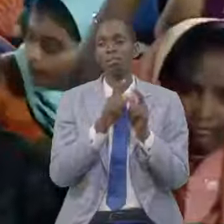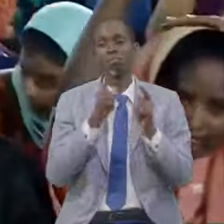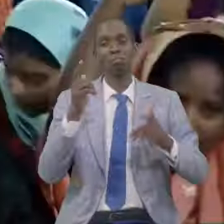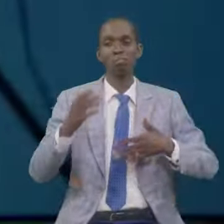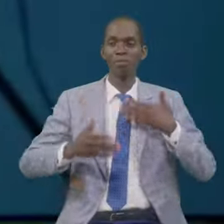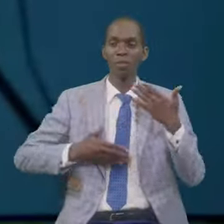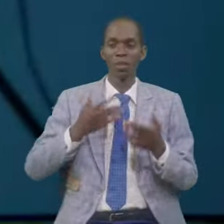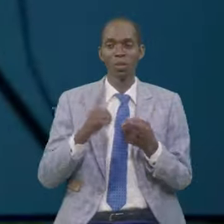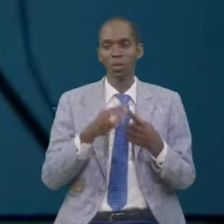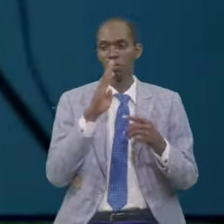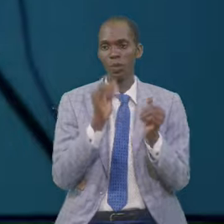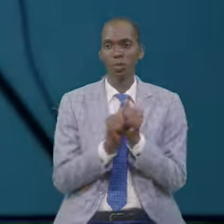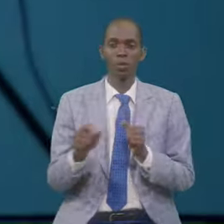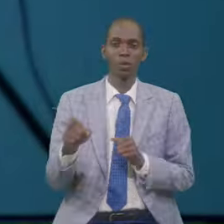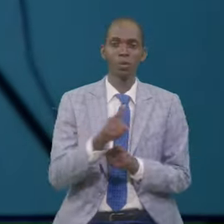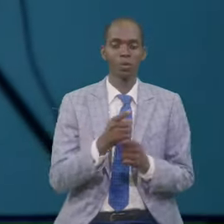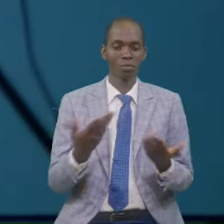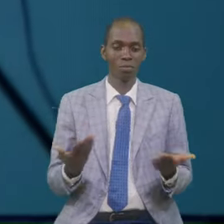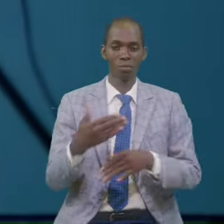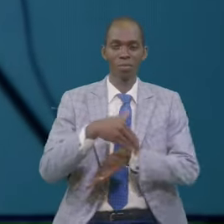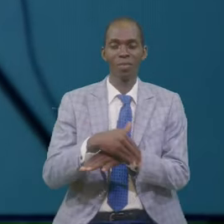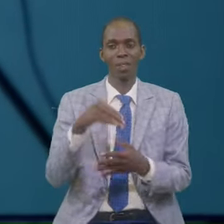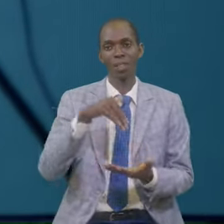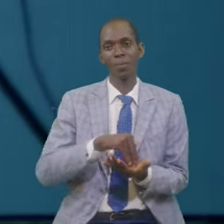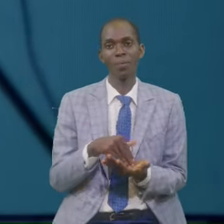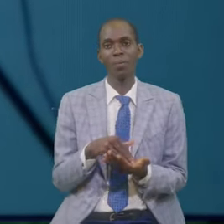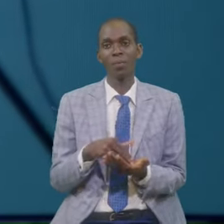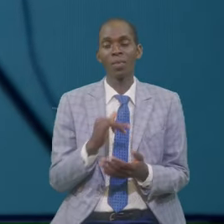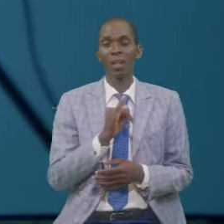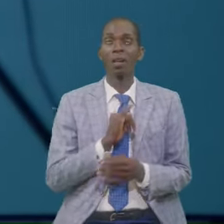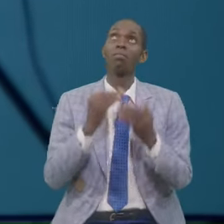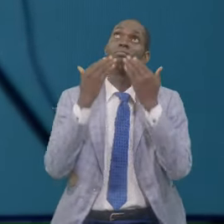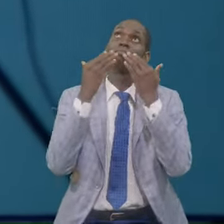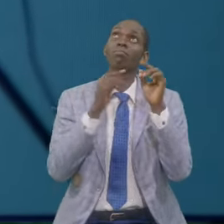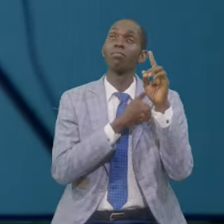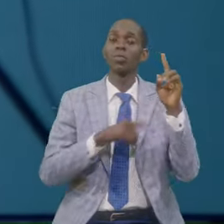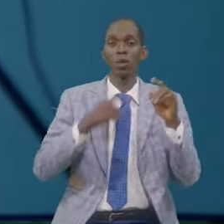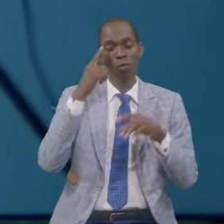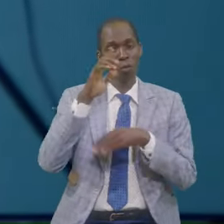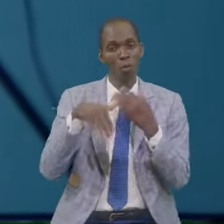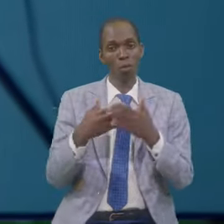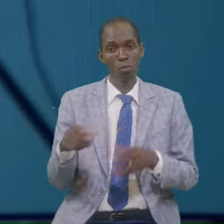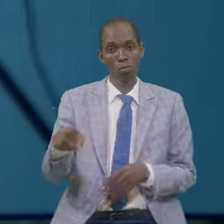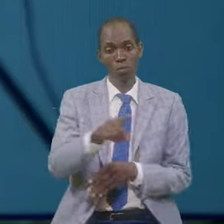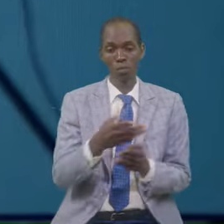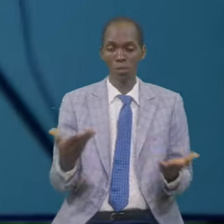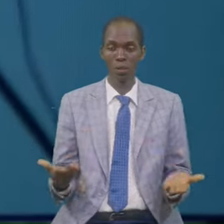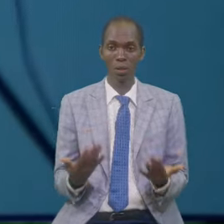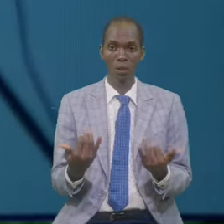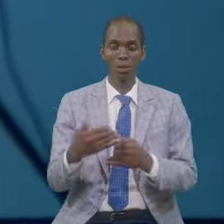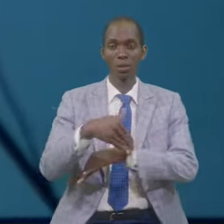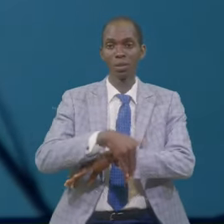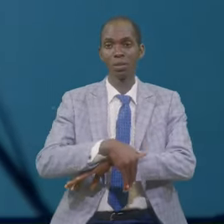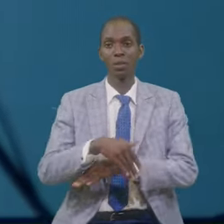tonight again. తనవాన్ని బట్టి ధన్యవాదాలు చెల్లిస్తున్నాను. And I thank the Lord for all of you are here tonight. అలాగే రాత్రి కూడా మీ అందరిని బట్టి కూడా దేవునికి